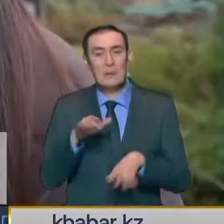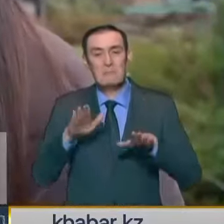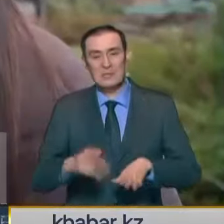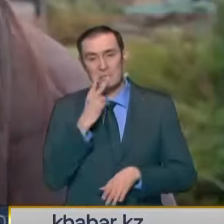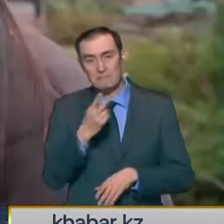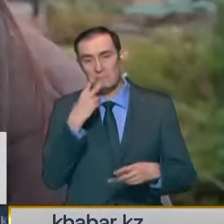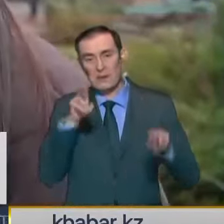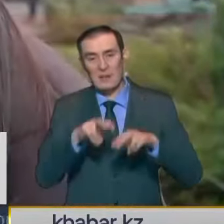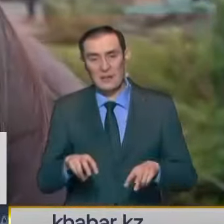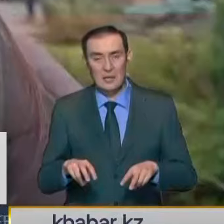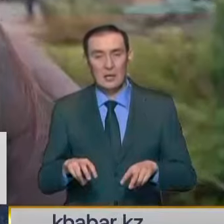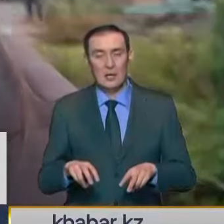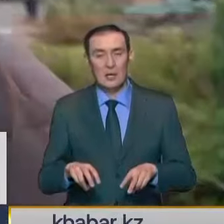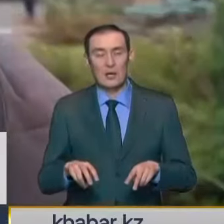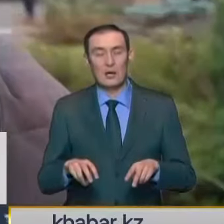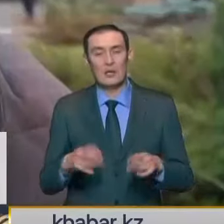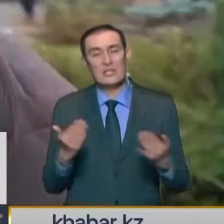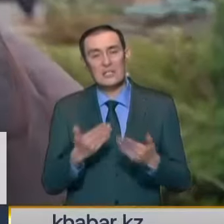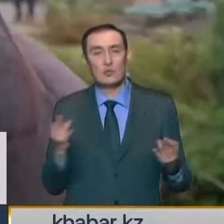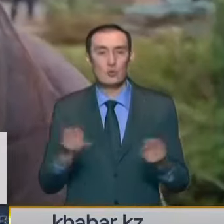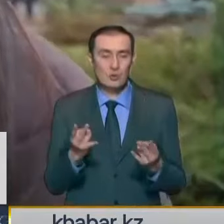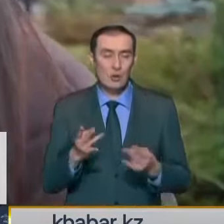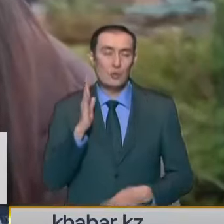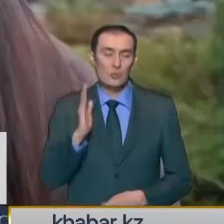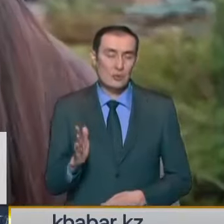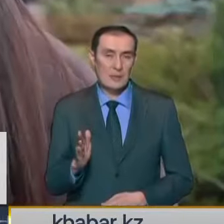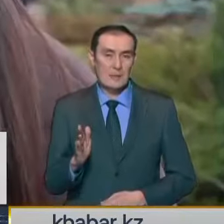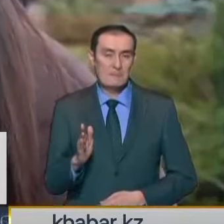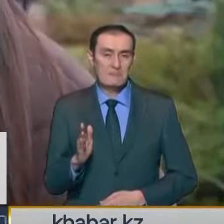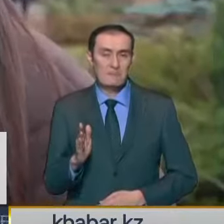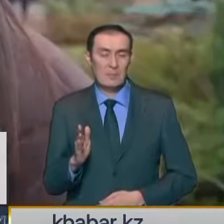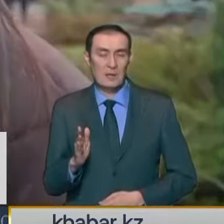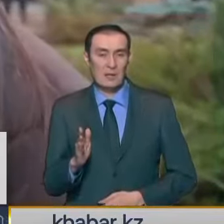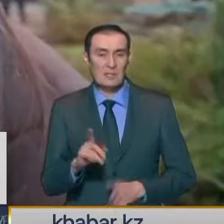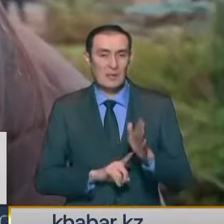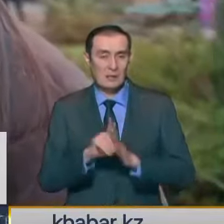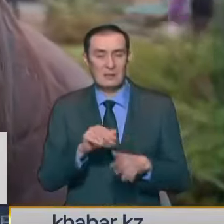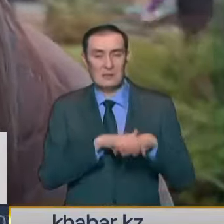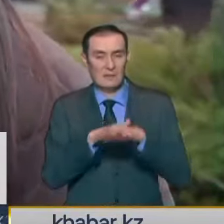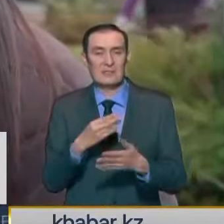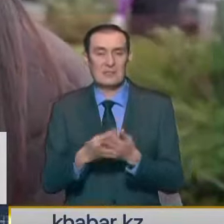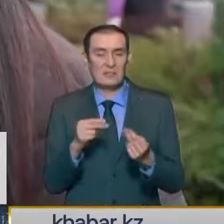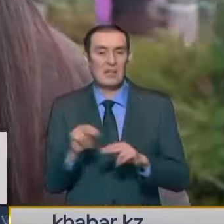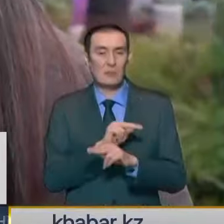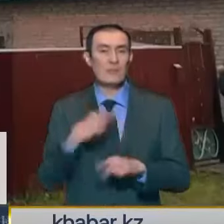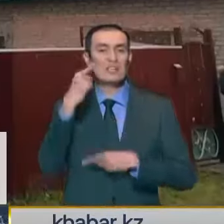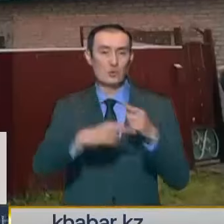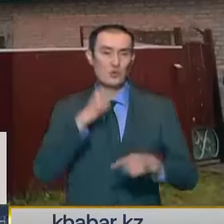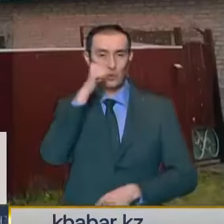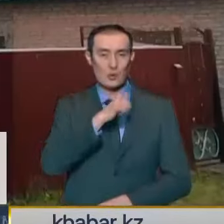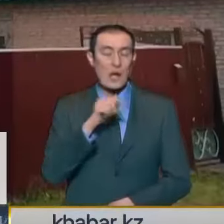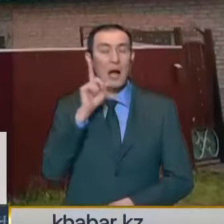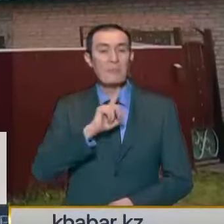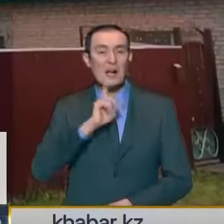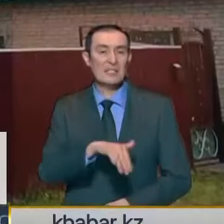уже будут совместно принимать решение в случае необходимости будут уже закладывать средства на ремонт на будущие года а